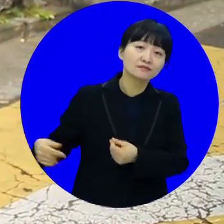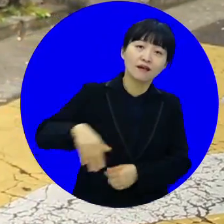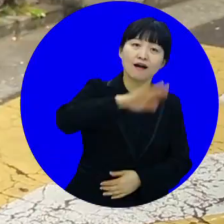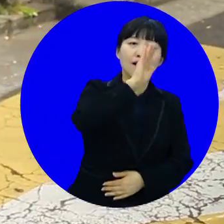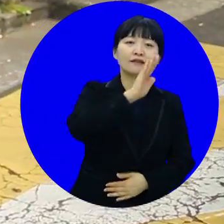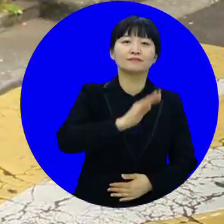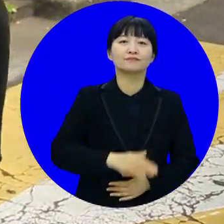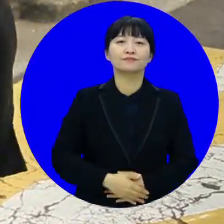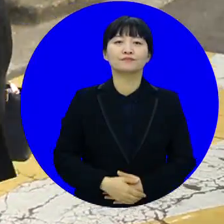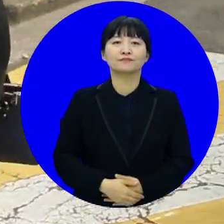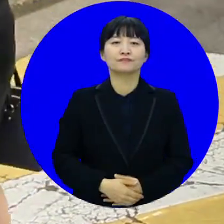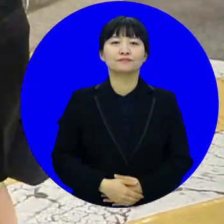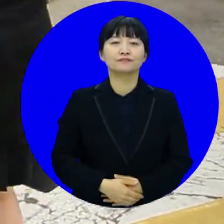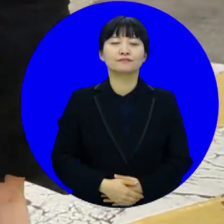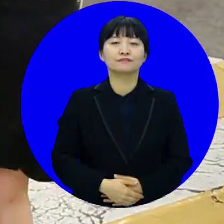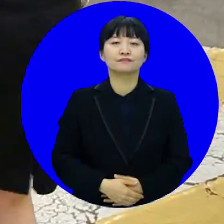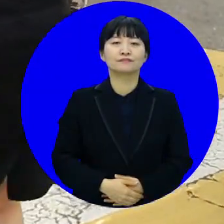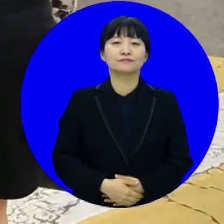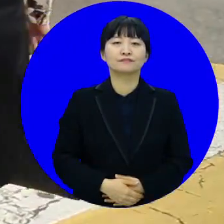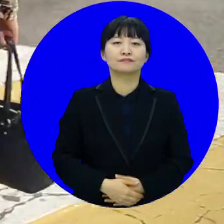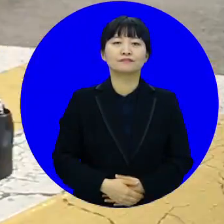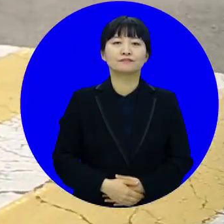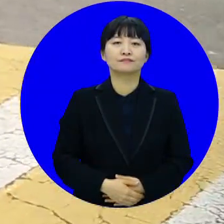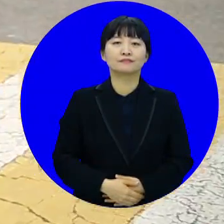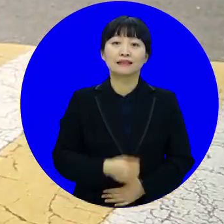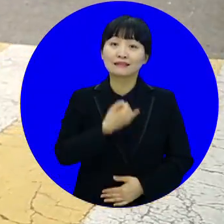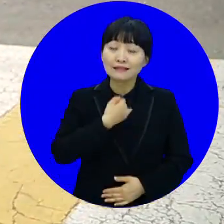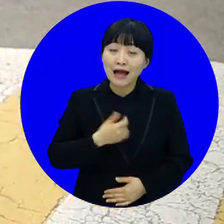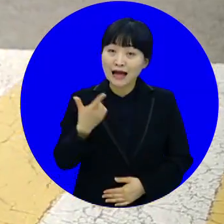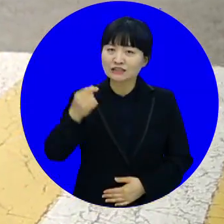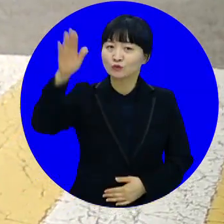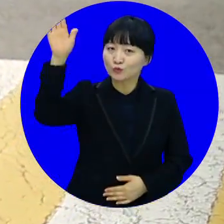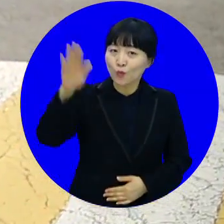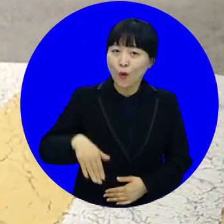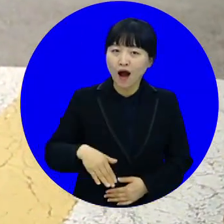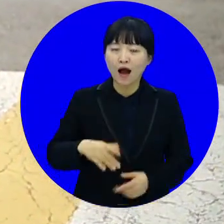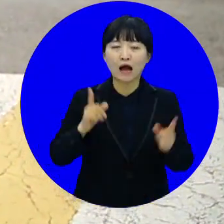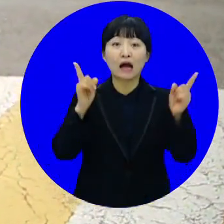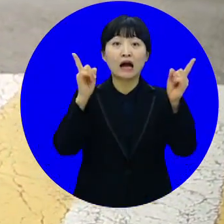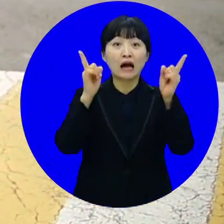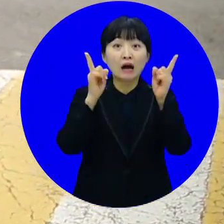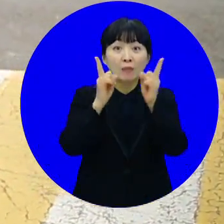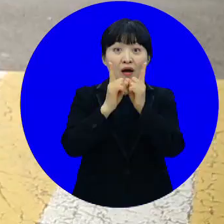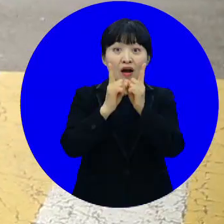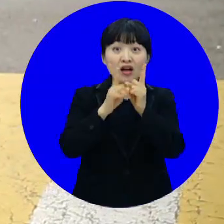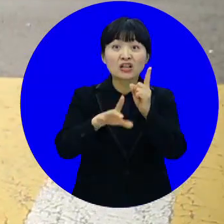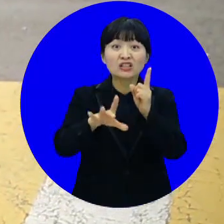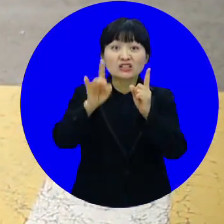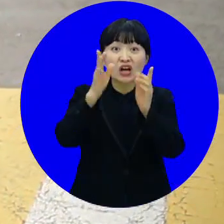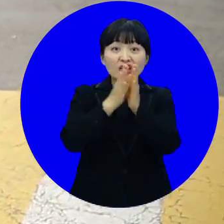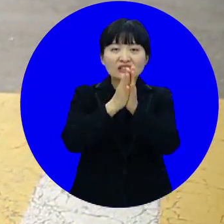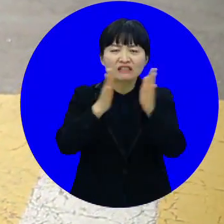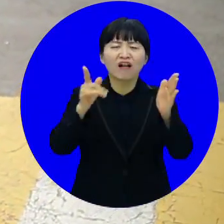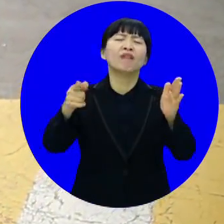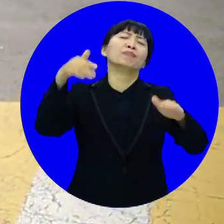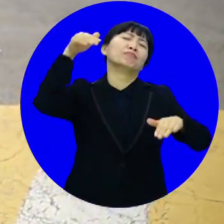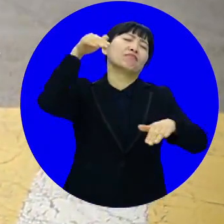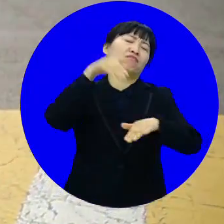미나 가자. 미나 일찍 들어와. 면접 교섭의 첫 시작은 늘 이런 식이었습니다.